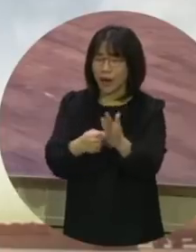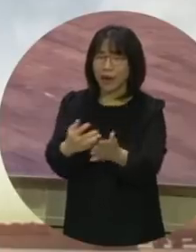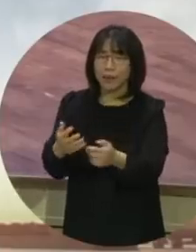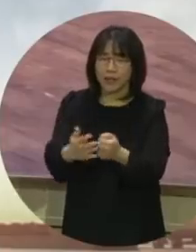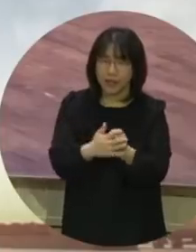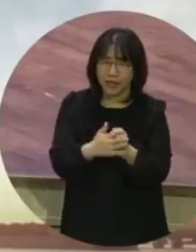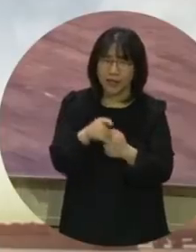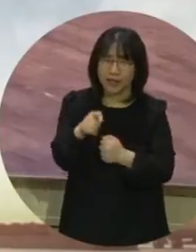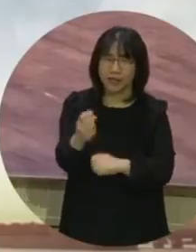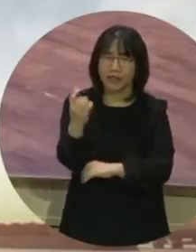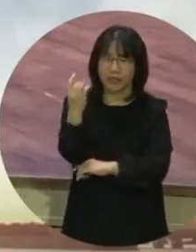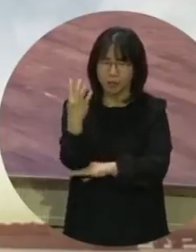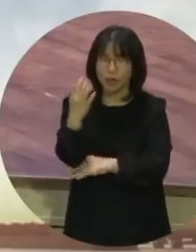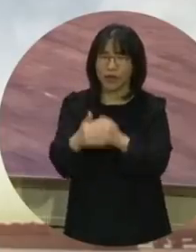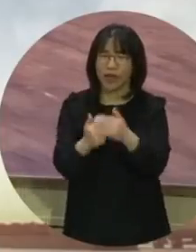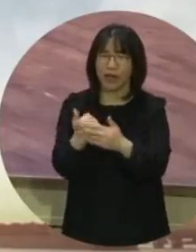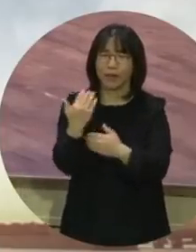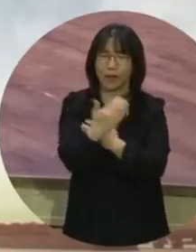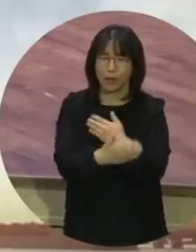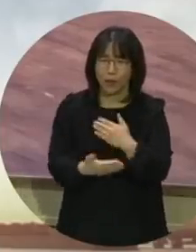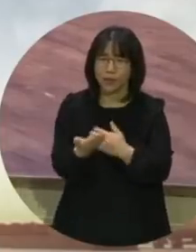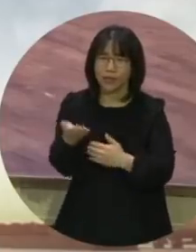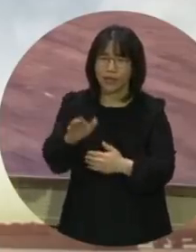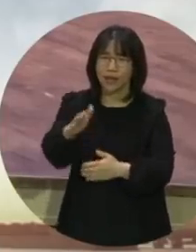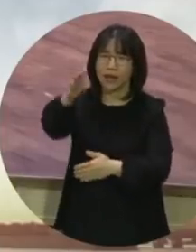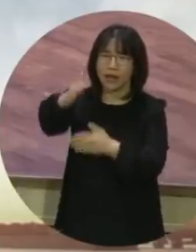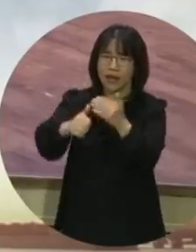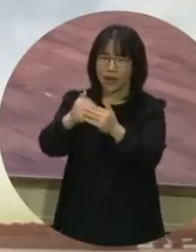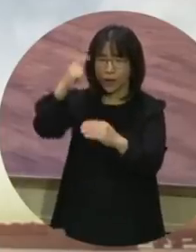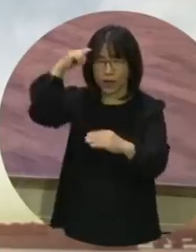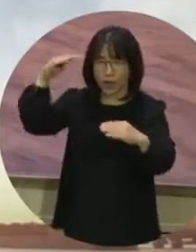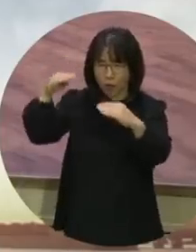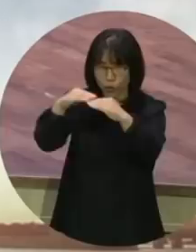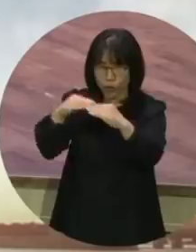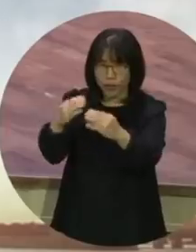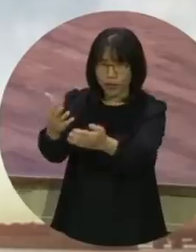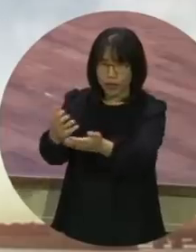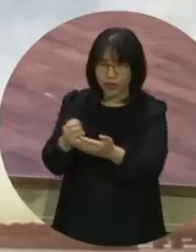예수의 마음이니 그는 근본 하나님의 본체시나